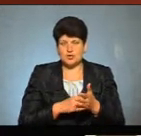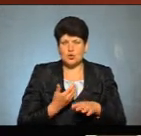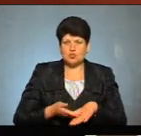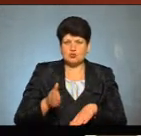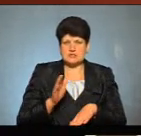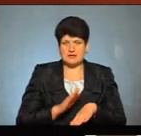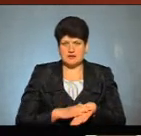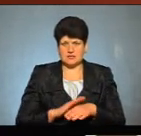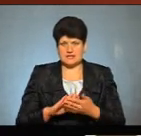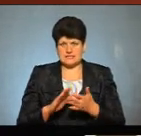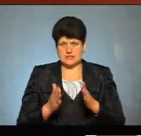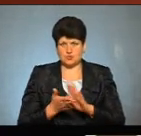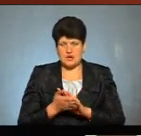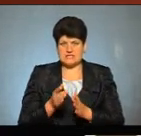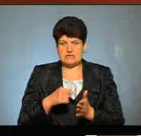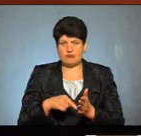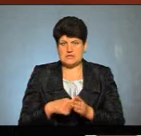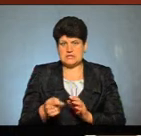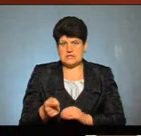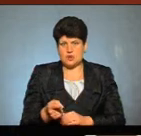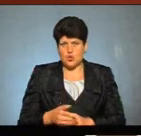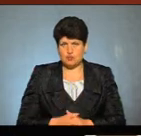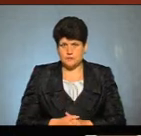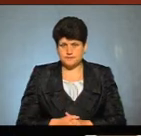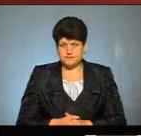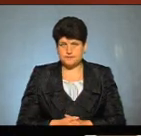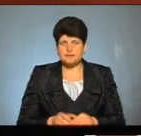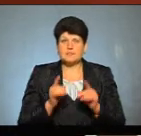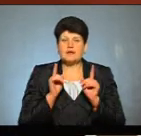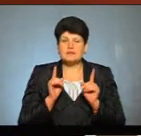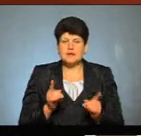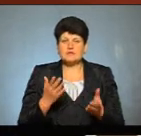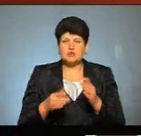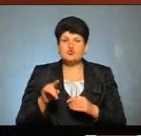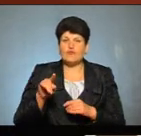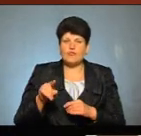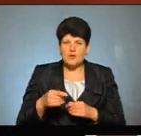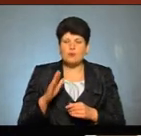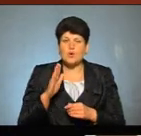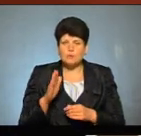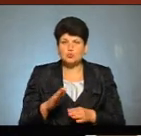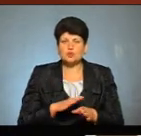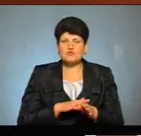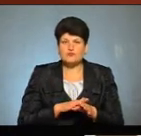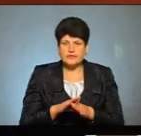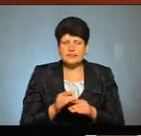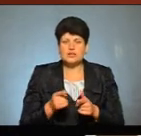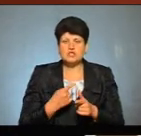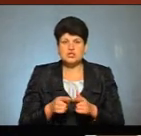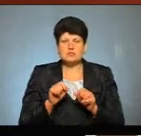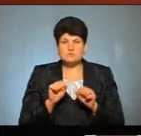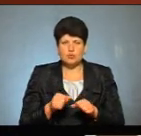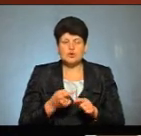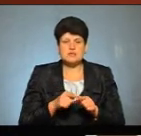ускладнення підситуації в місті Тернополя. Навіть якщо вимоги будуть виконані, чи може це спричинити